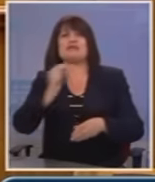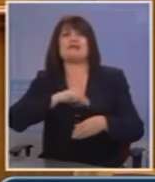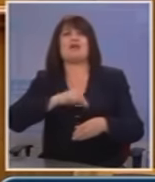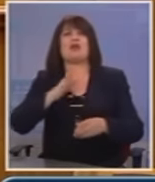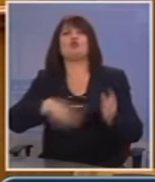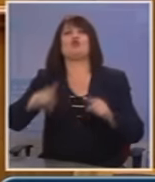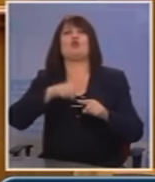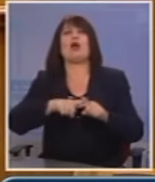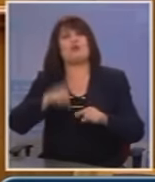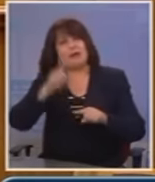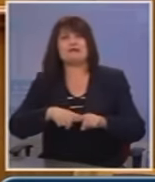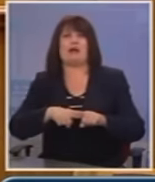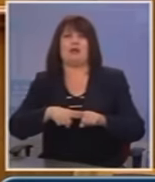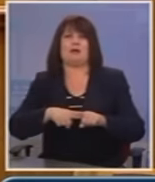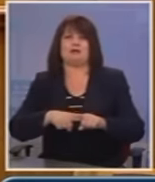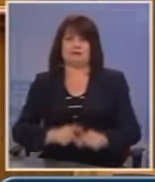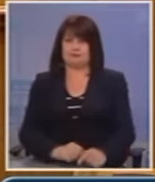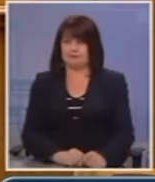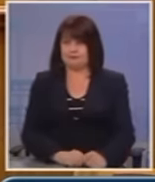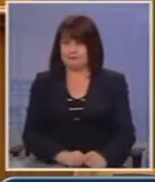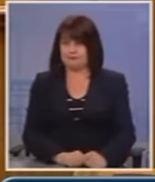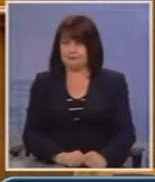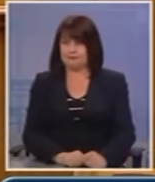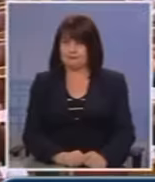του ελληνικού λαού και της χώρας.